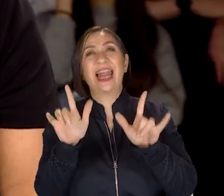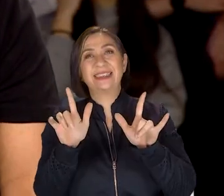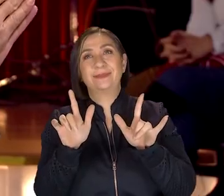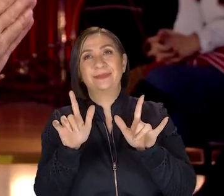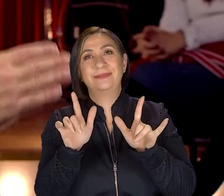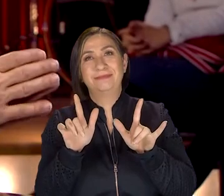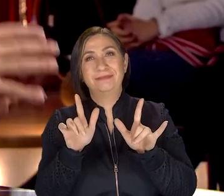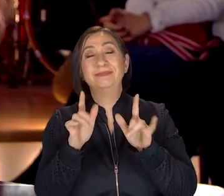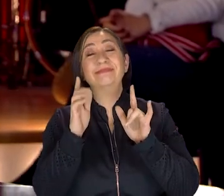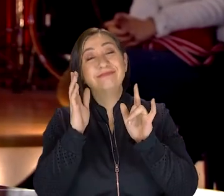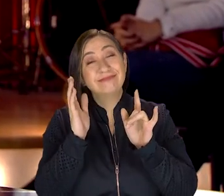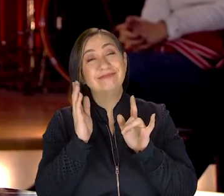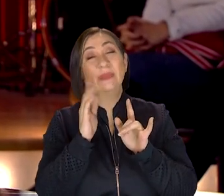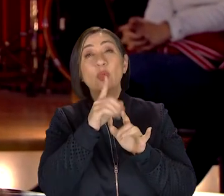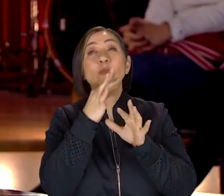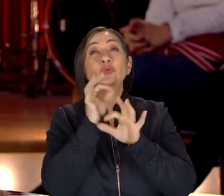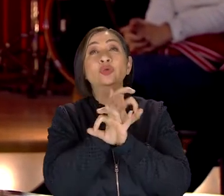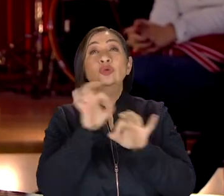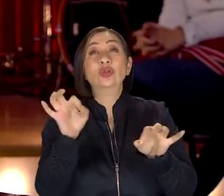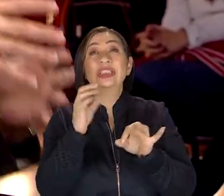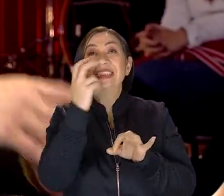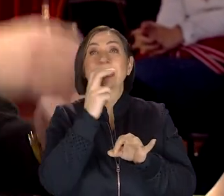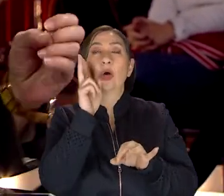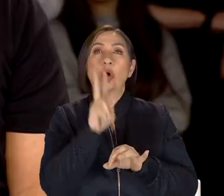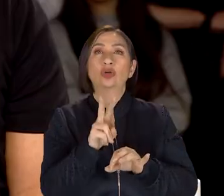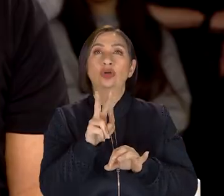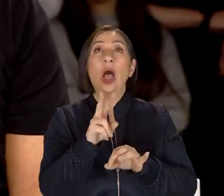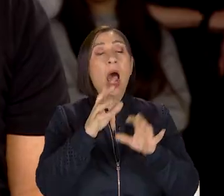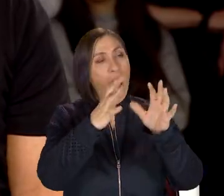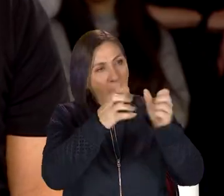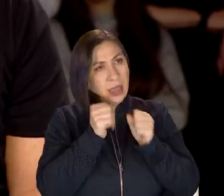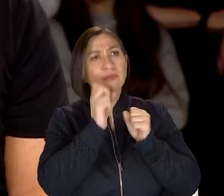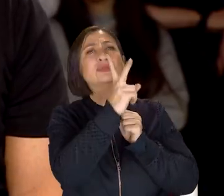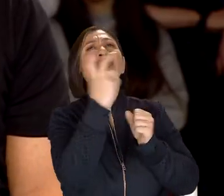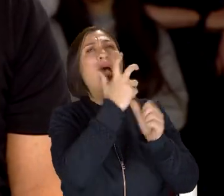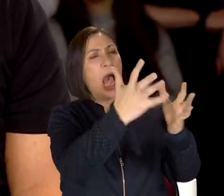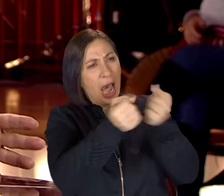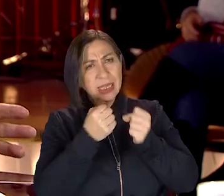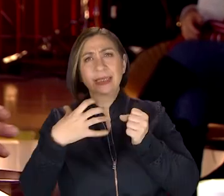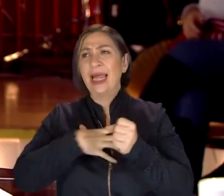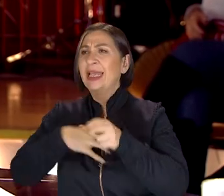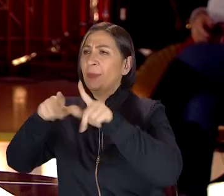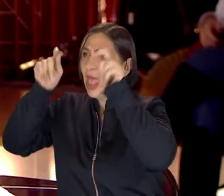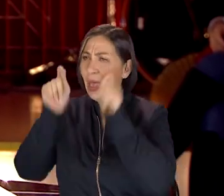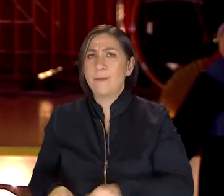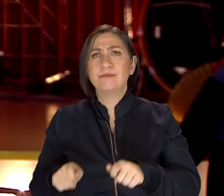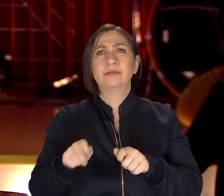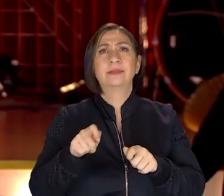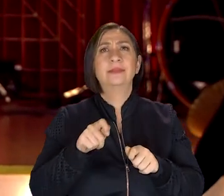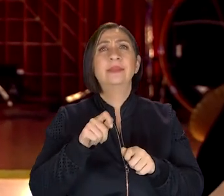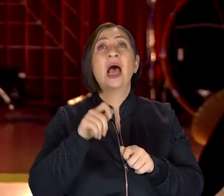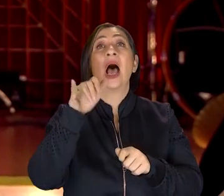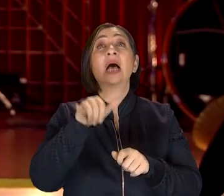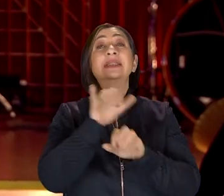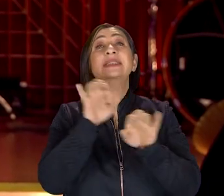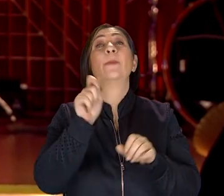bunu yani kesinlikle bu Mutsuzsun şarkısında gördük. Kesinlikle al, al, yap. Yok bak şimdi bir şey söyleyeceğim. Şimdi,